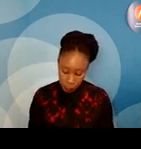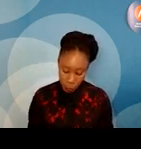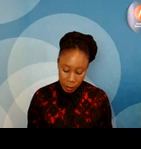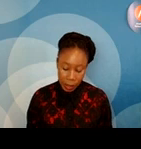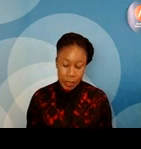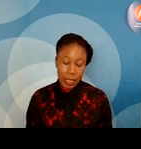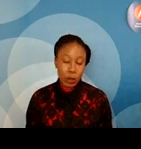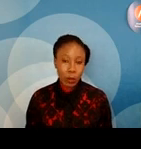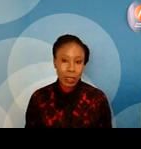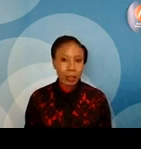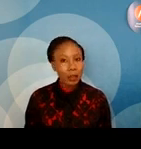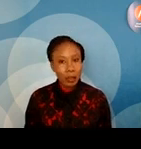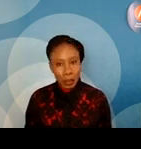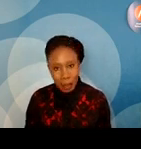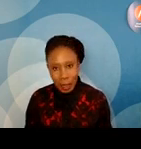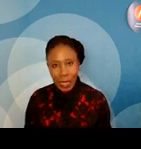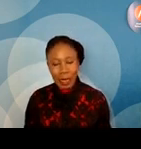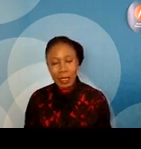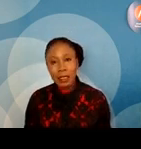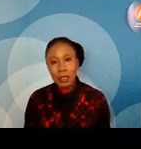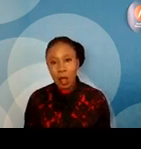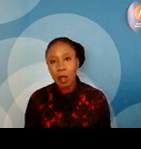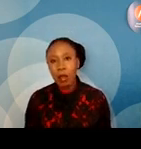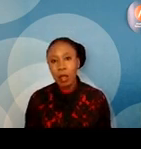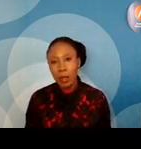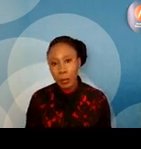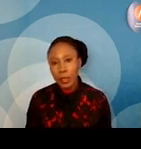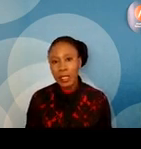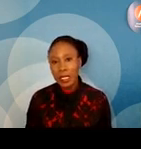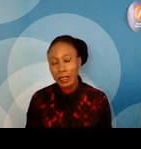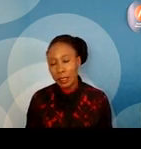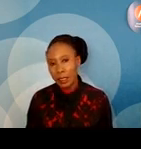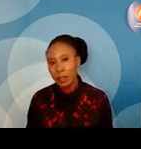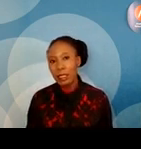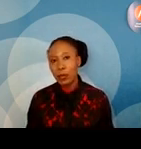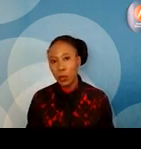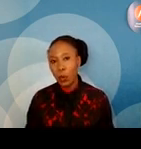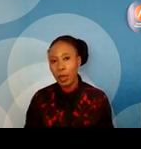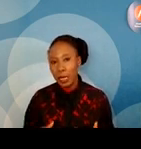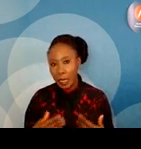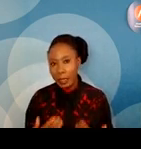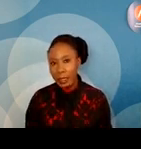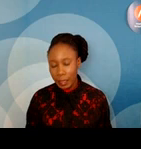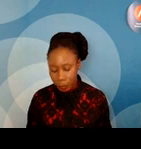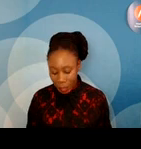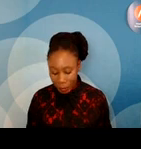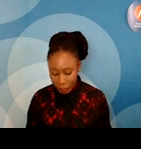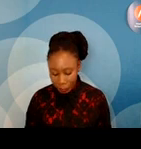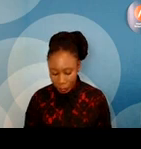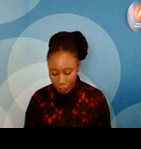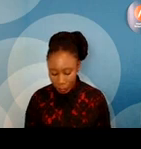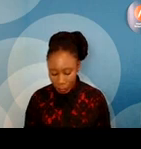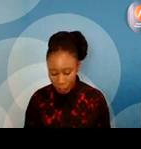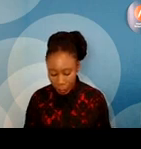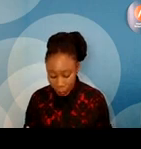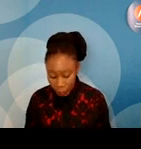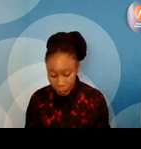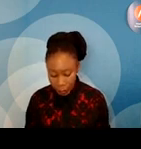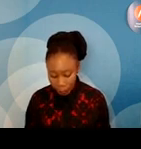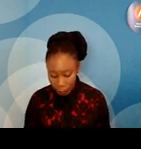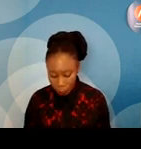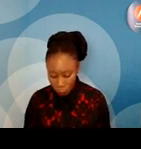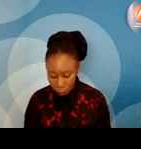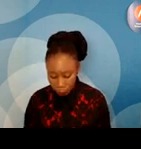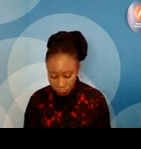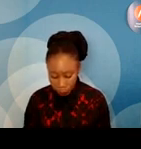En rättighet om att alla ska ha möjligheten att på en lika behandling,